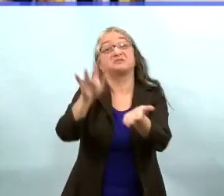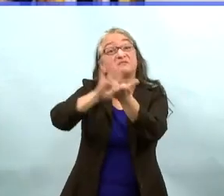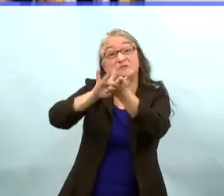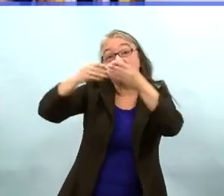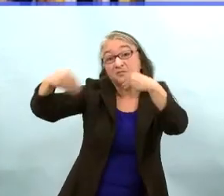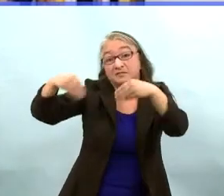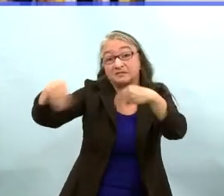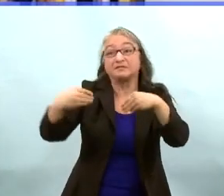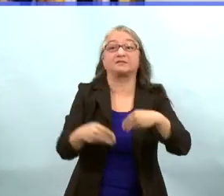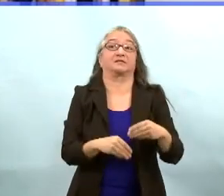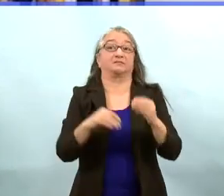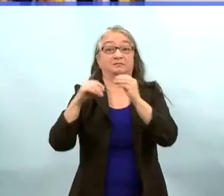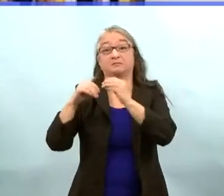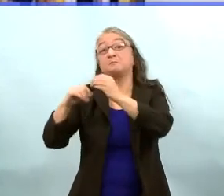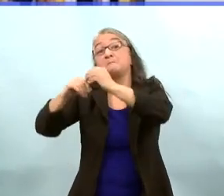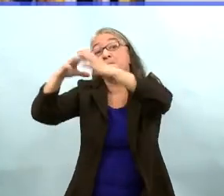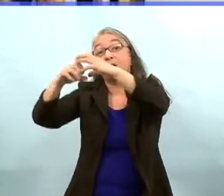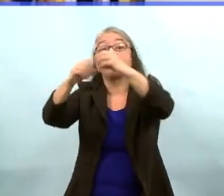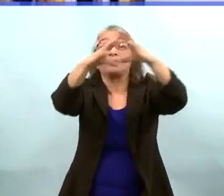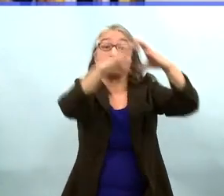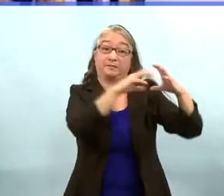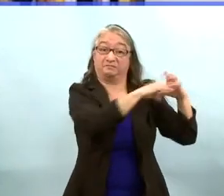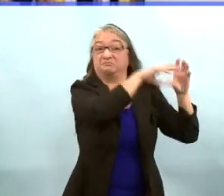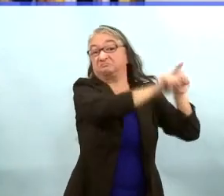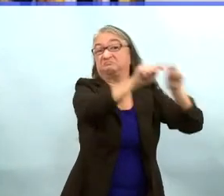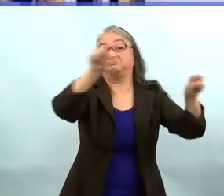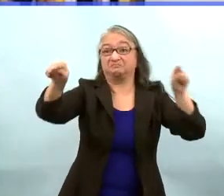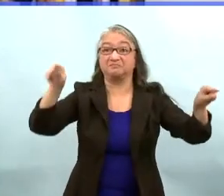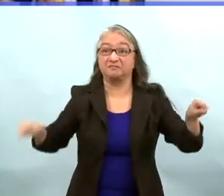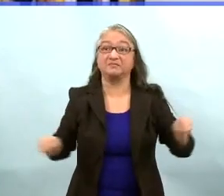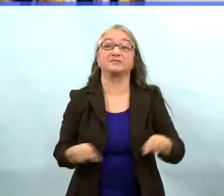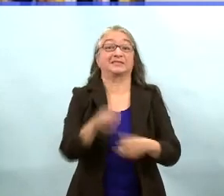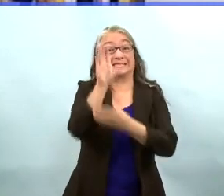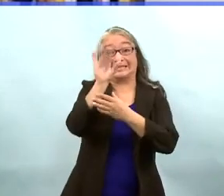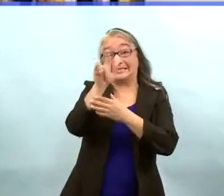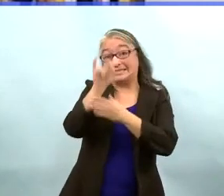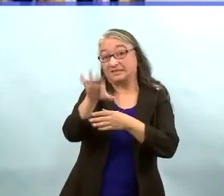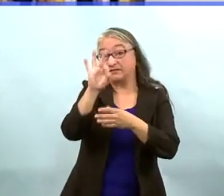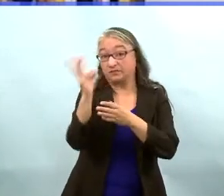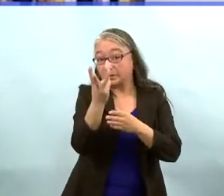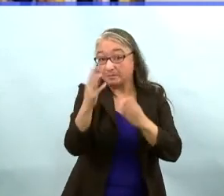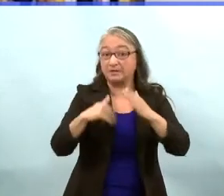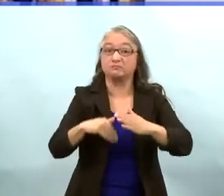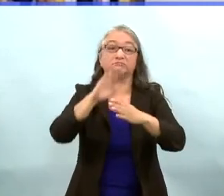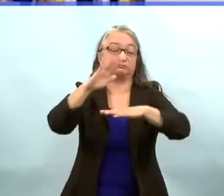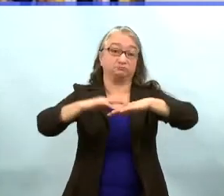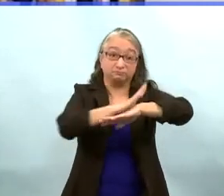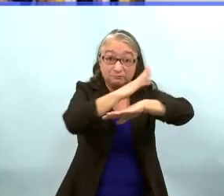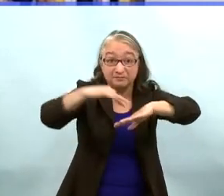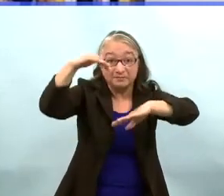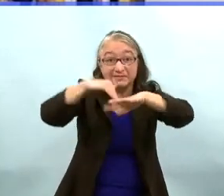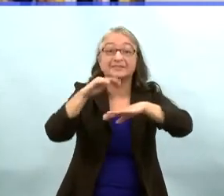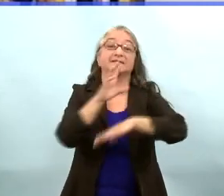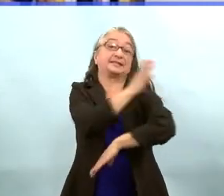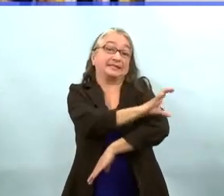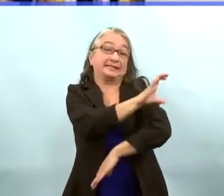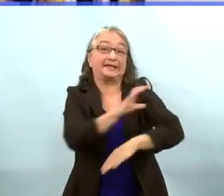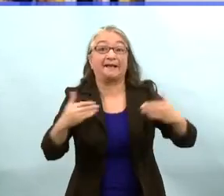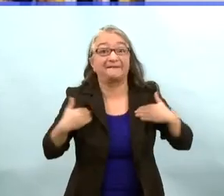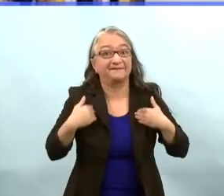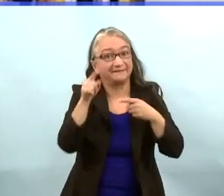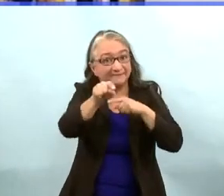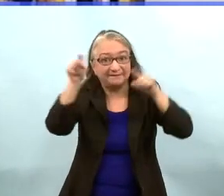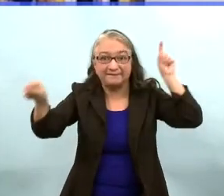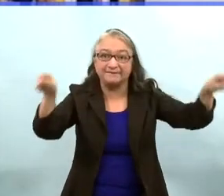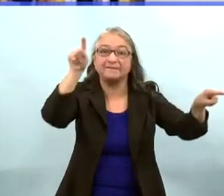pharmacies, les cliniques autochtones urbaines et les cliniques éphémères communautaires. Nous avons une carte de recherche de site de vaccination sur notre site web, donc vous